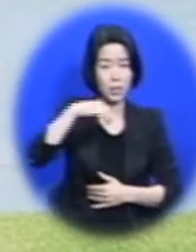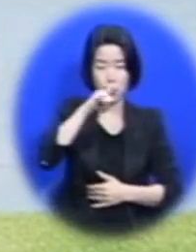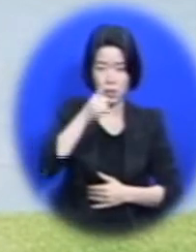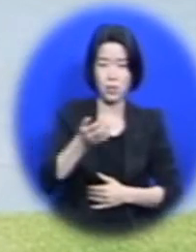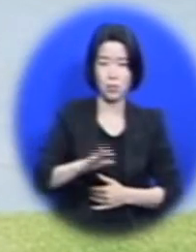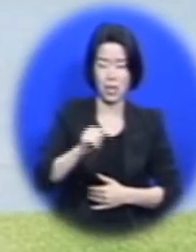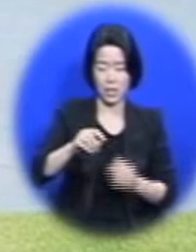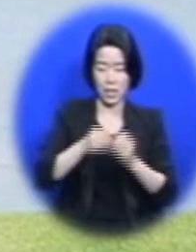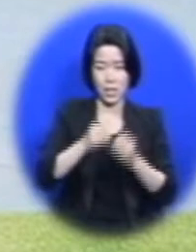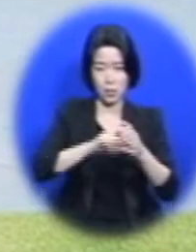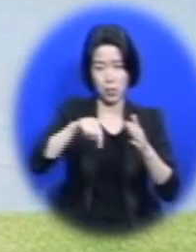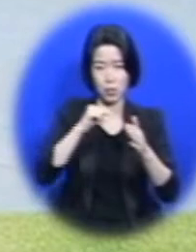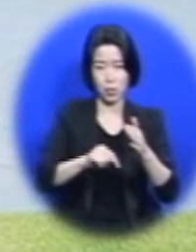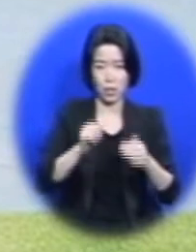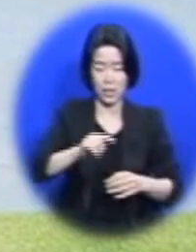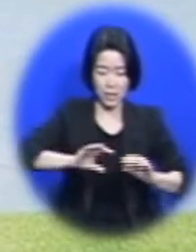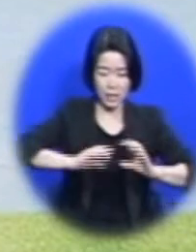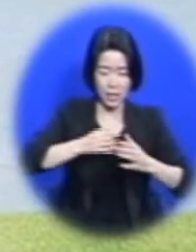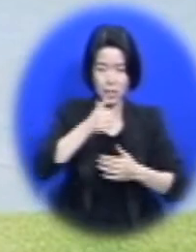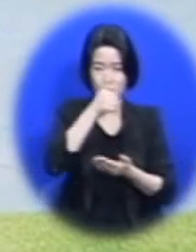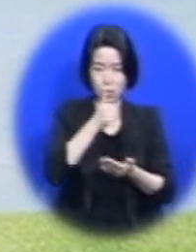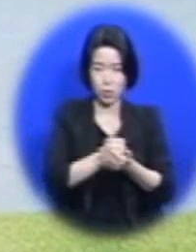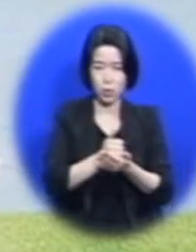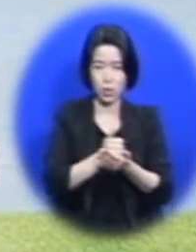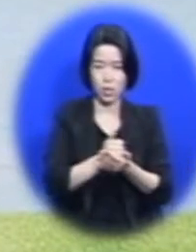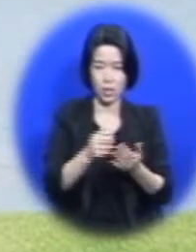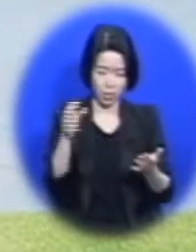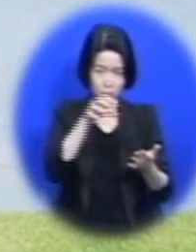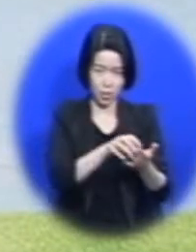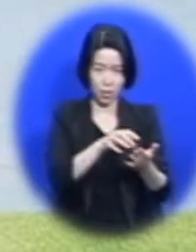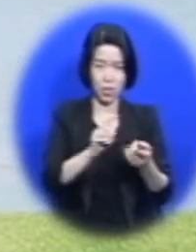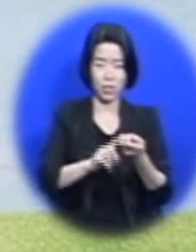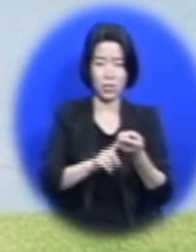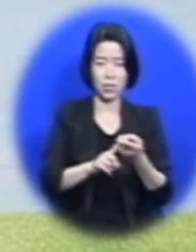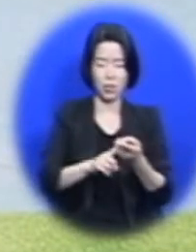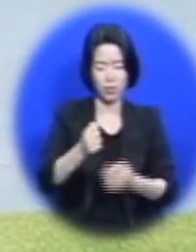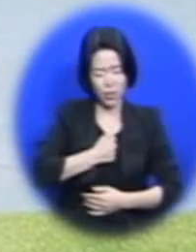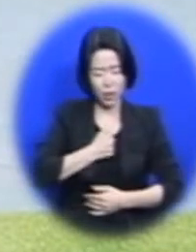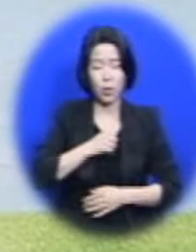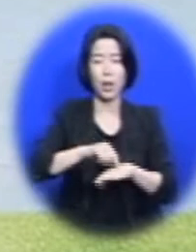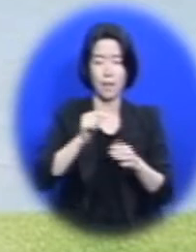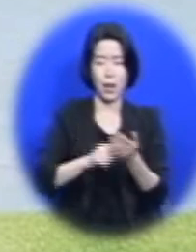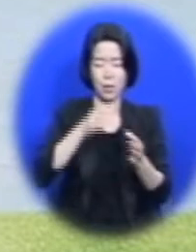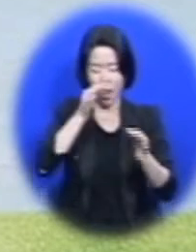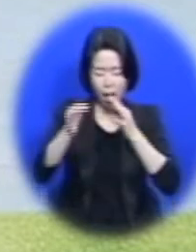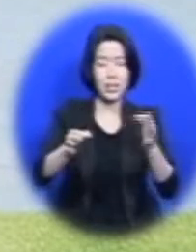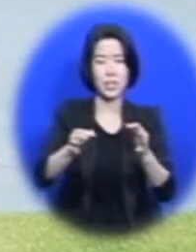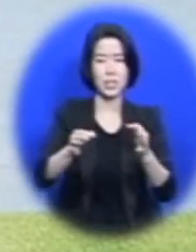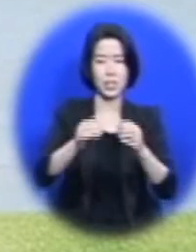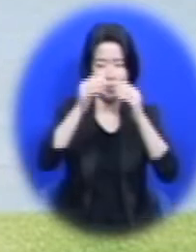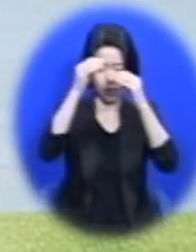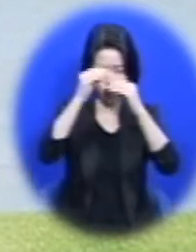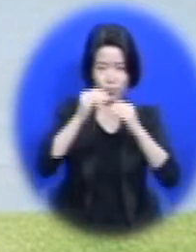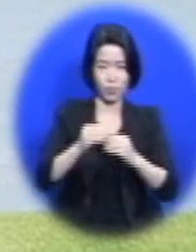이 시편 속에 이 세상의 죄악이 관영한 것에 대한 아주 애통하는 마음, 탄식이